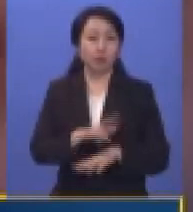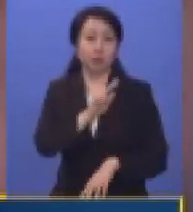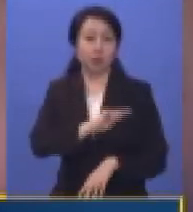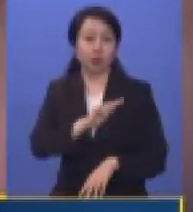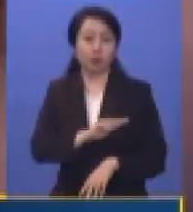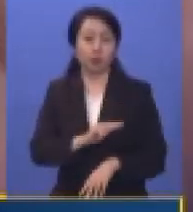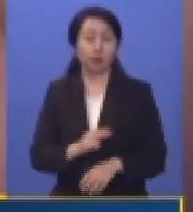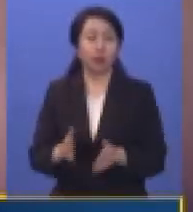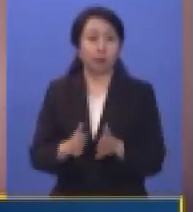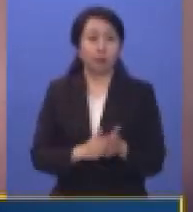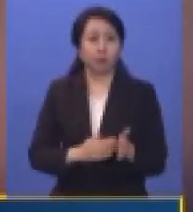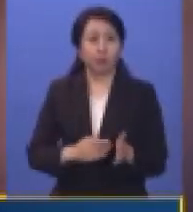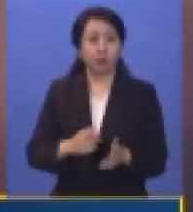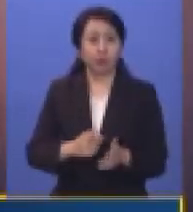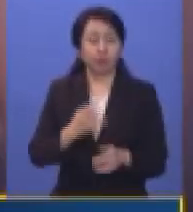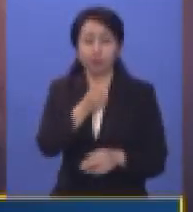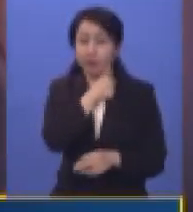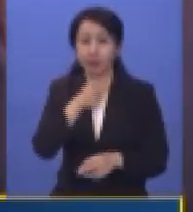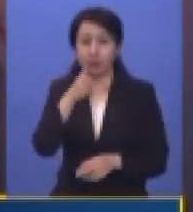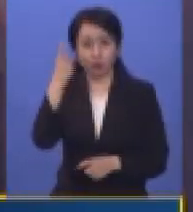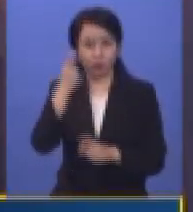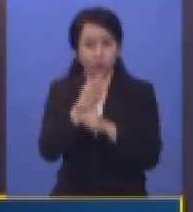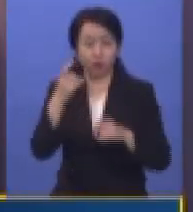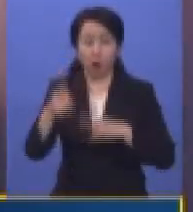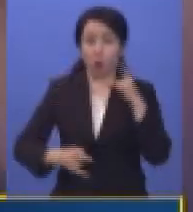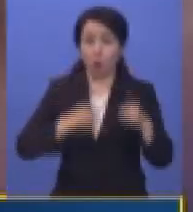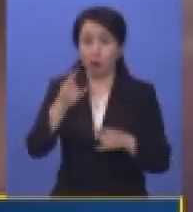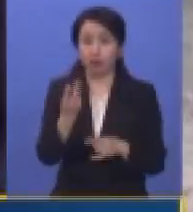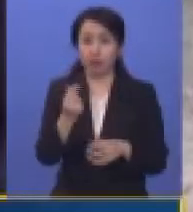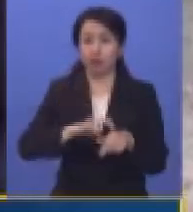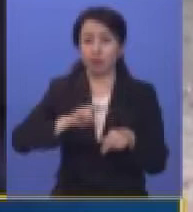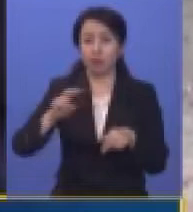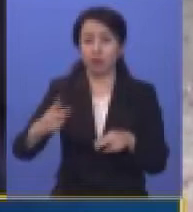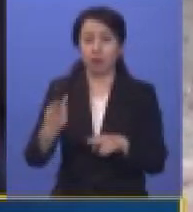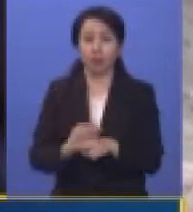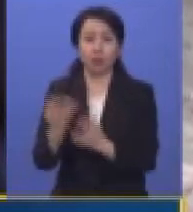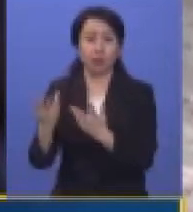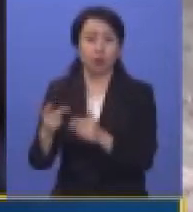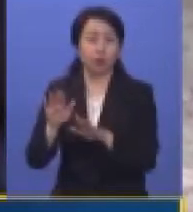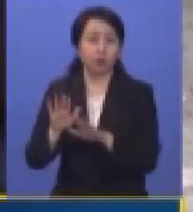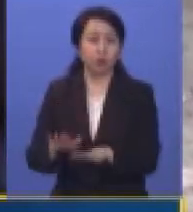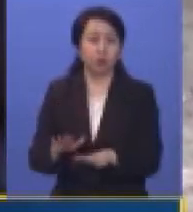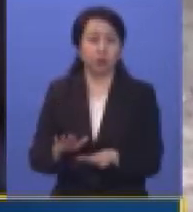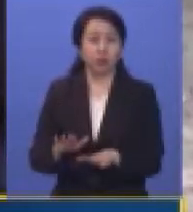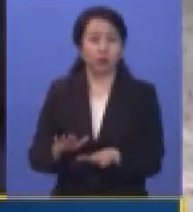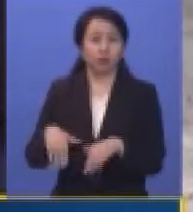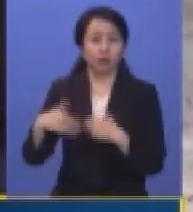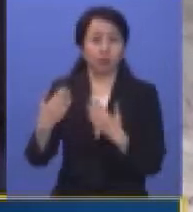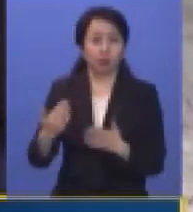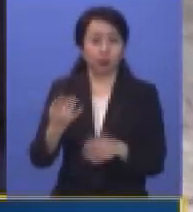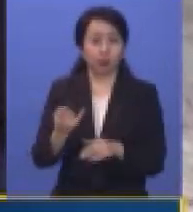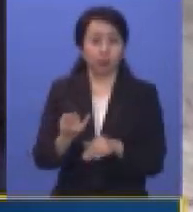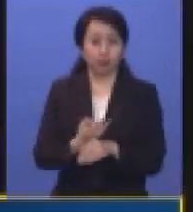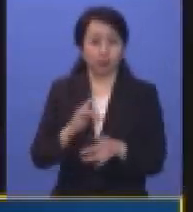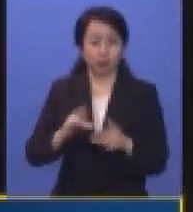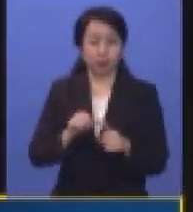и выманивает конфиденциальные данные, либо уговаривает перевести деньги на безопасный счет. Этот счет на самом деле принадлежит